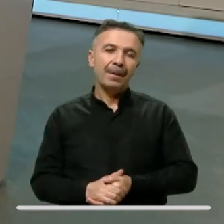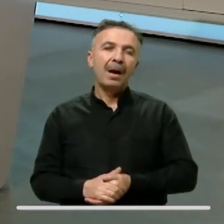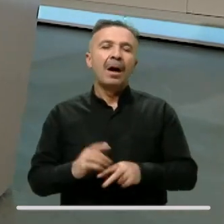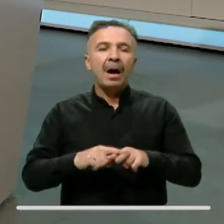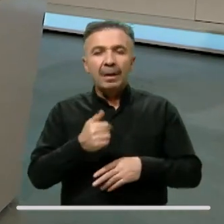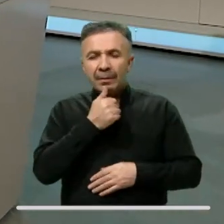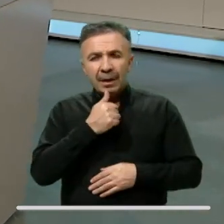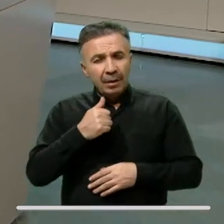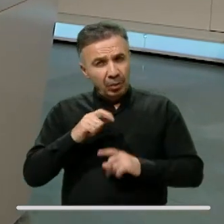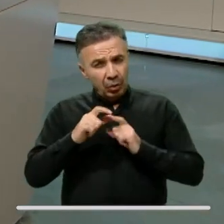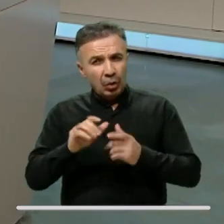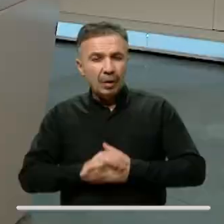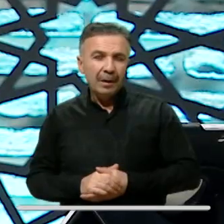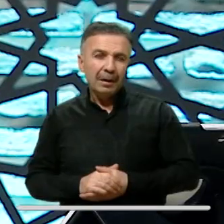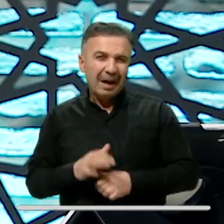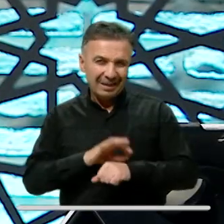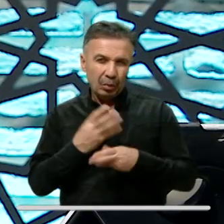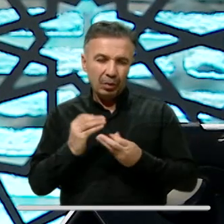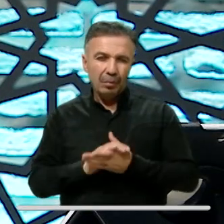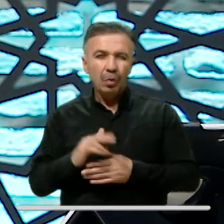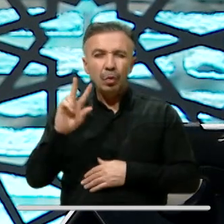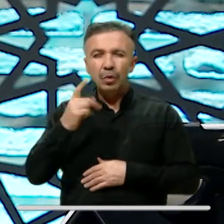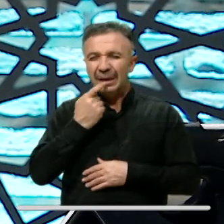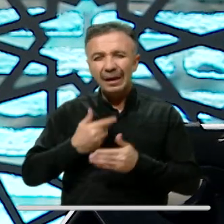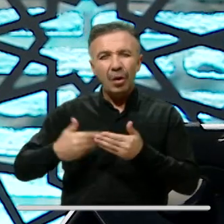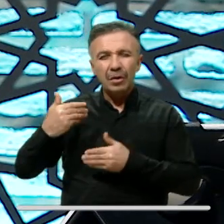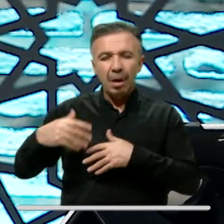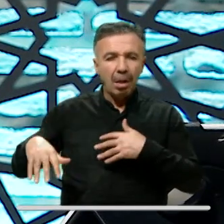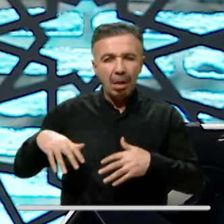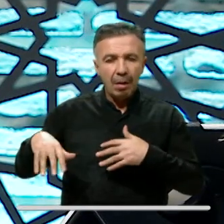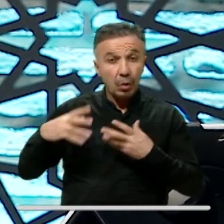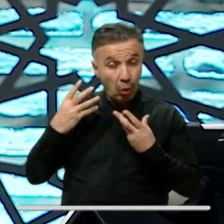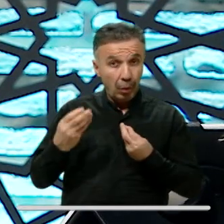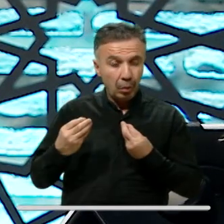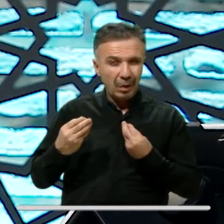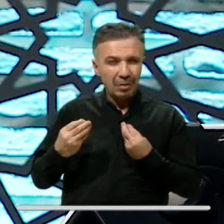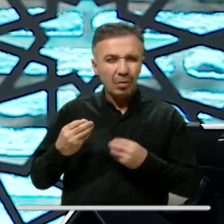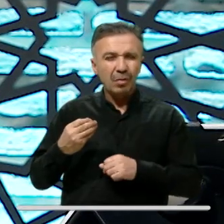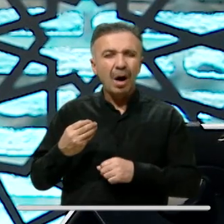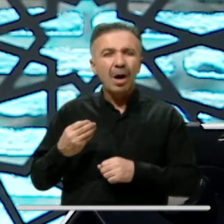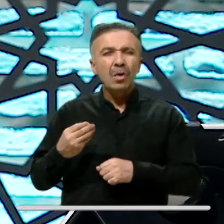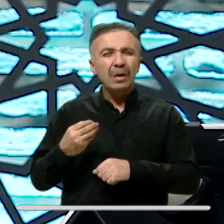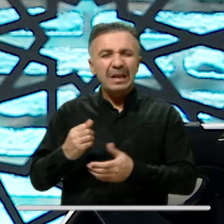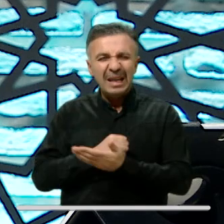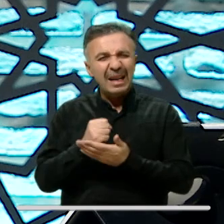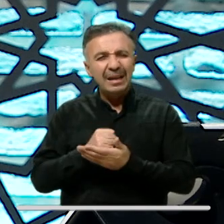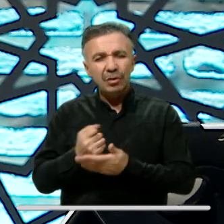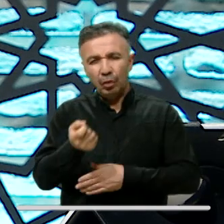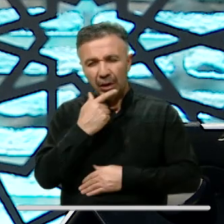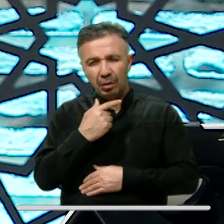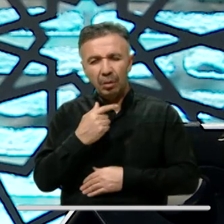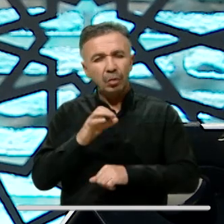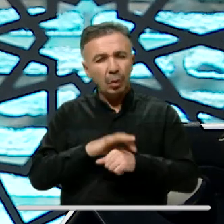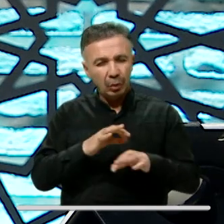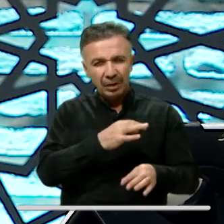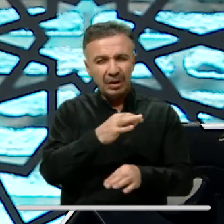Bey kendisinin bir rahatsızlığından bahsetmiş. 3 yıl önce felç olmuş efendim ve çok ağır ilaçlar kullanıyorum. Doktorlarımın hepsi